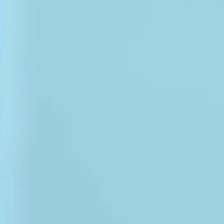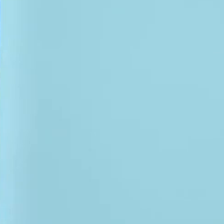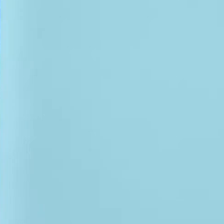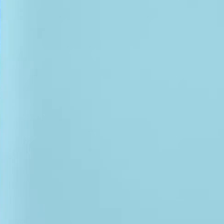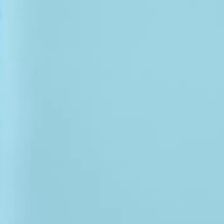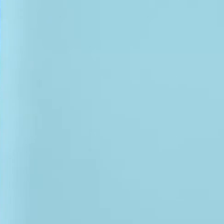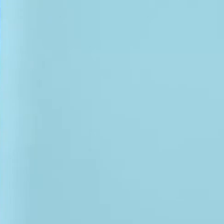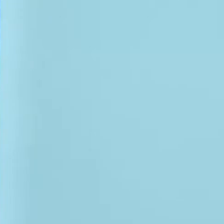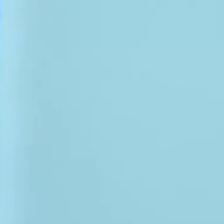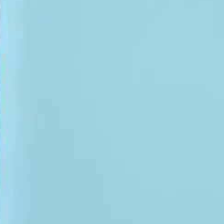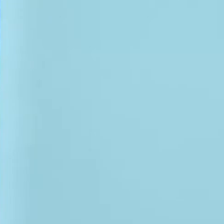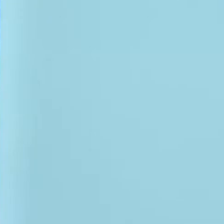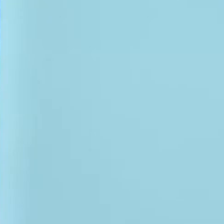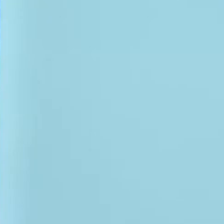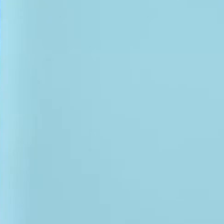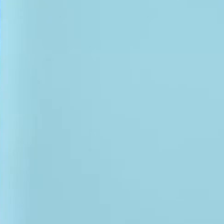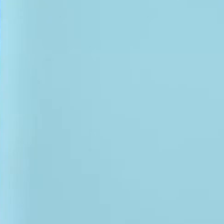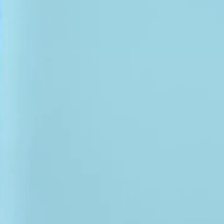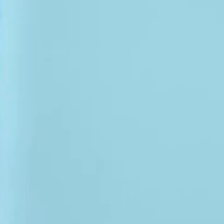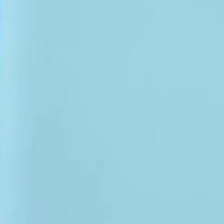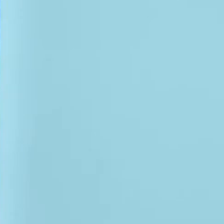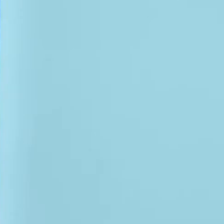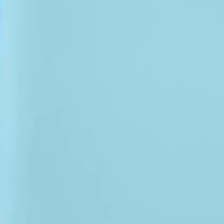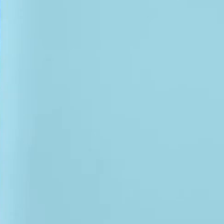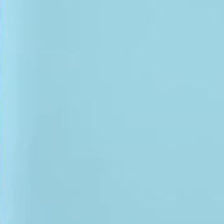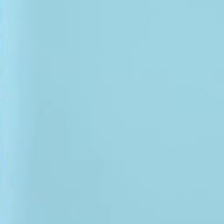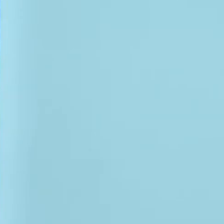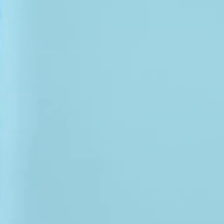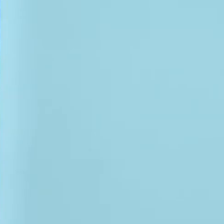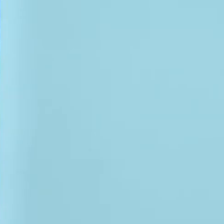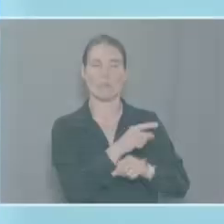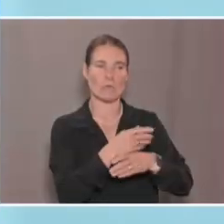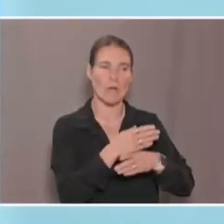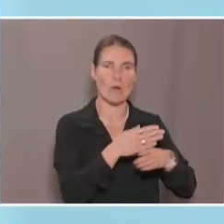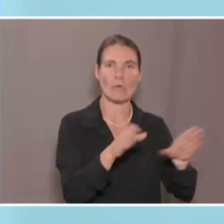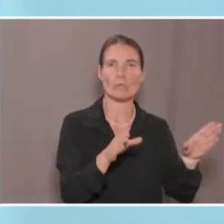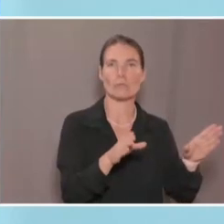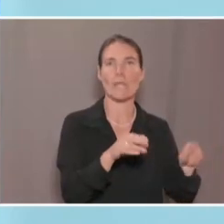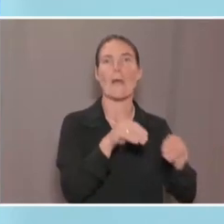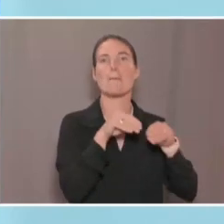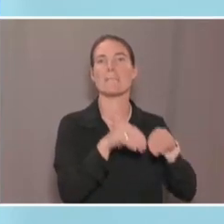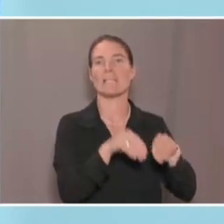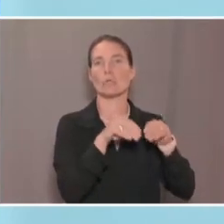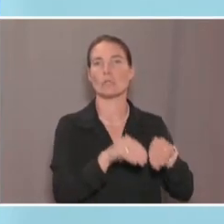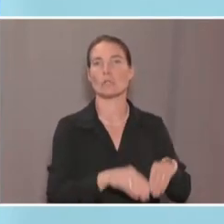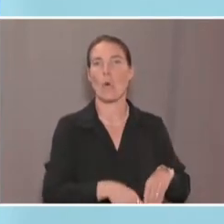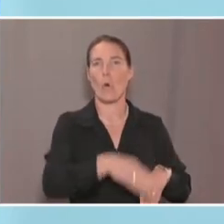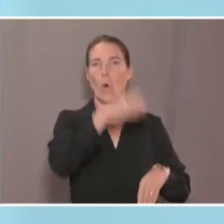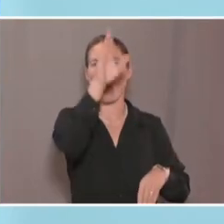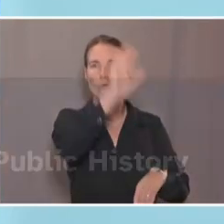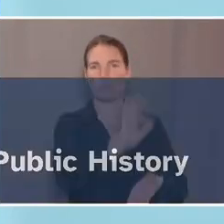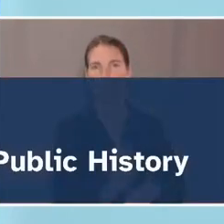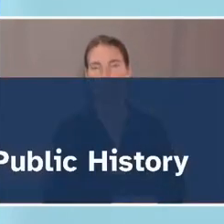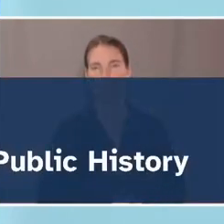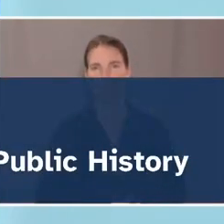1946 in Flensburg die Feierstunde zur Eröffnung der Pädagogischen Hochschule.